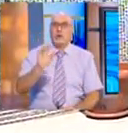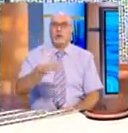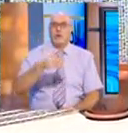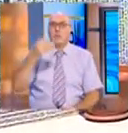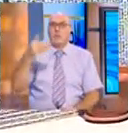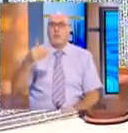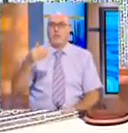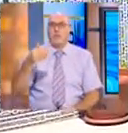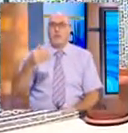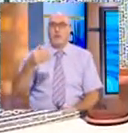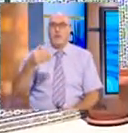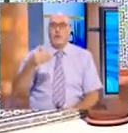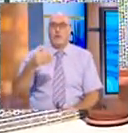في